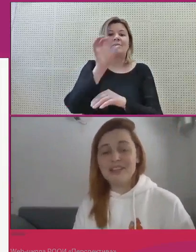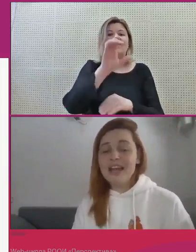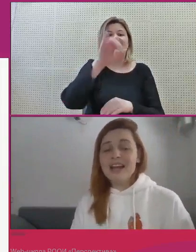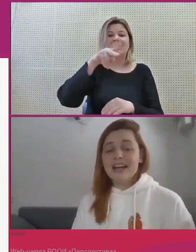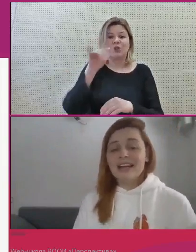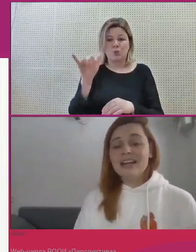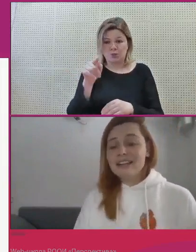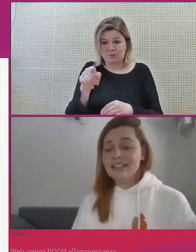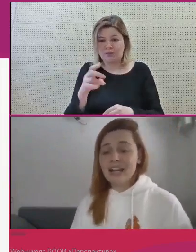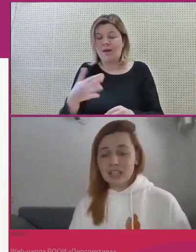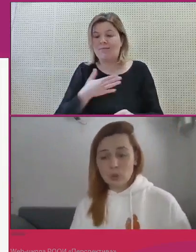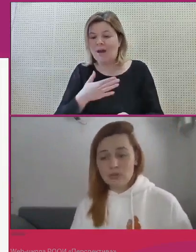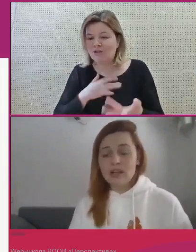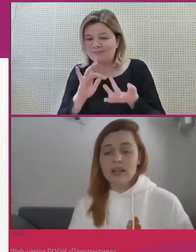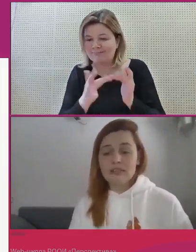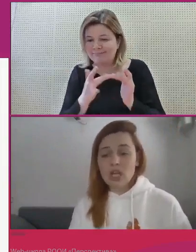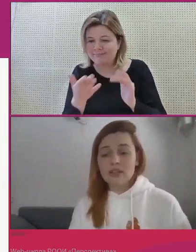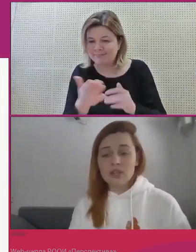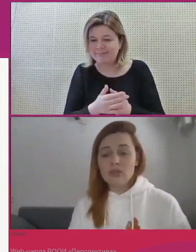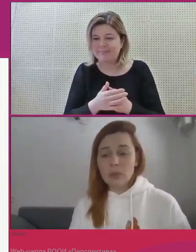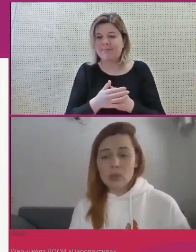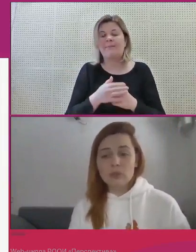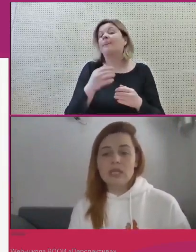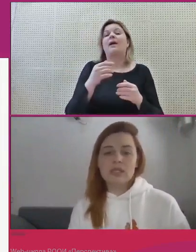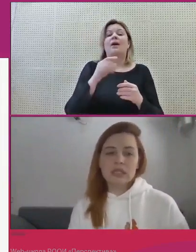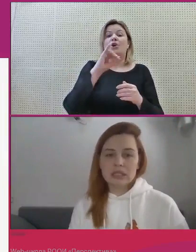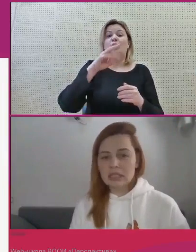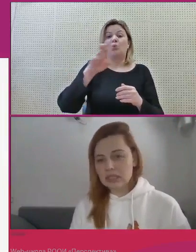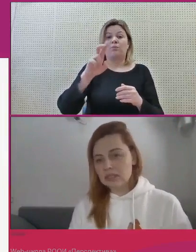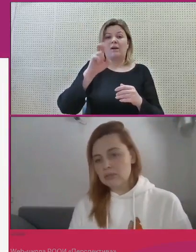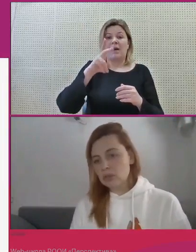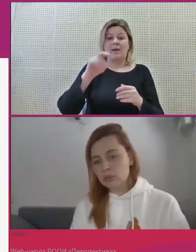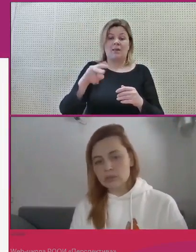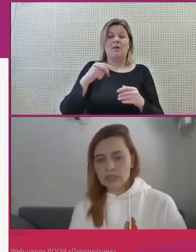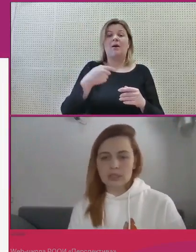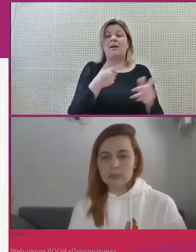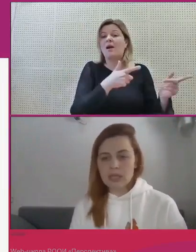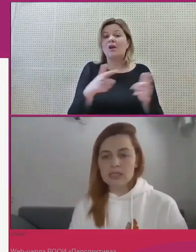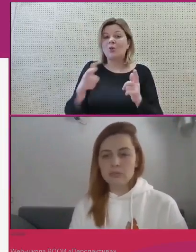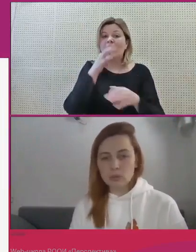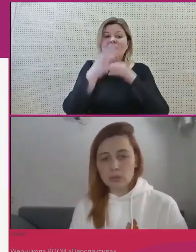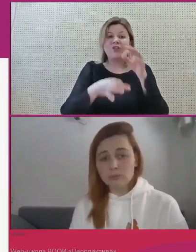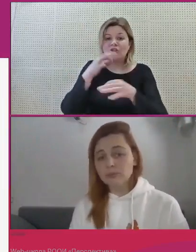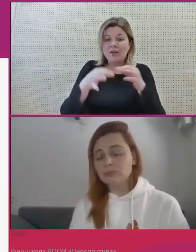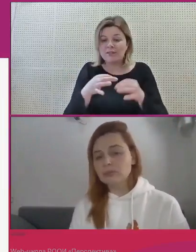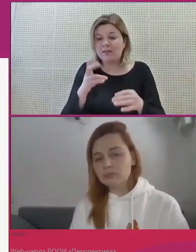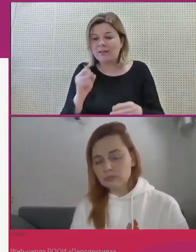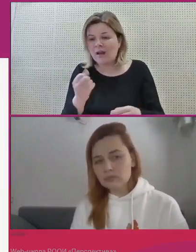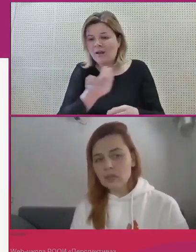на наш профиль. Я готова отвечать на ваши вопросы. У нас есть 10 минут, 10-15